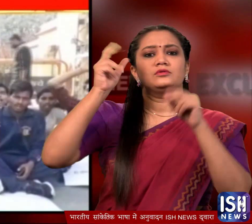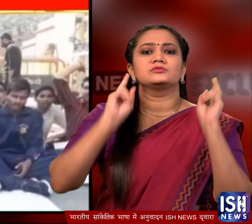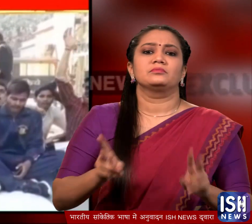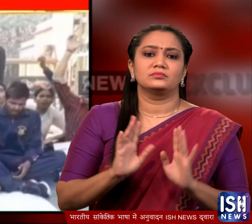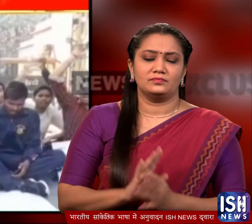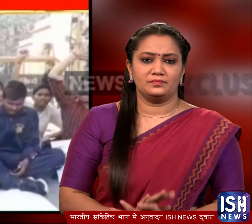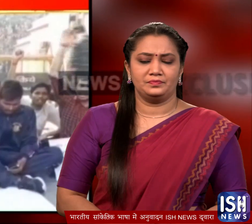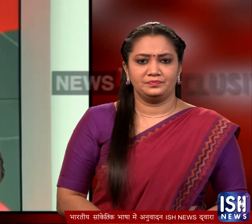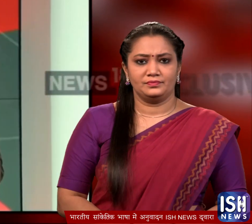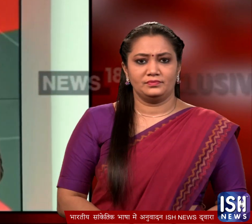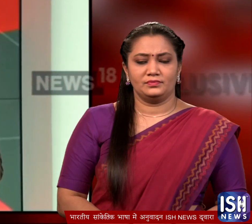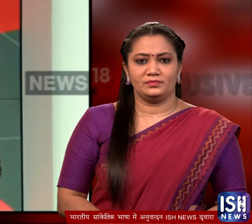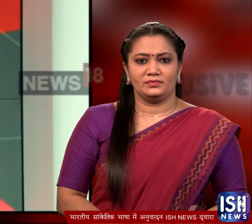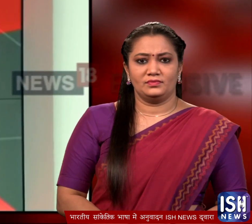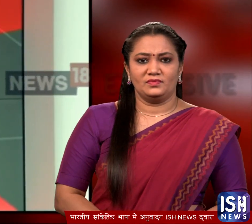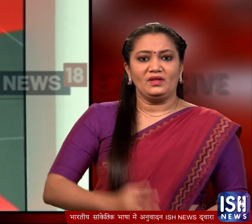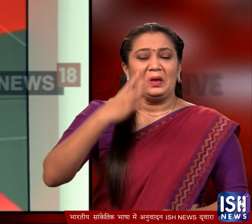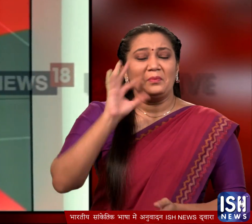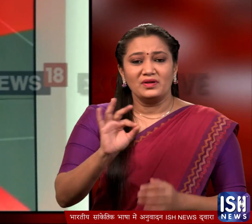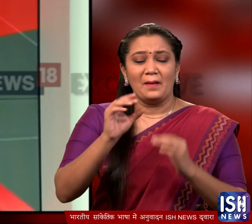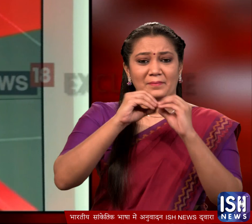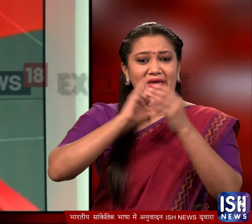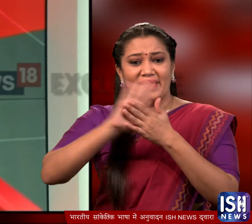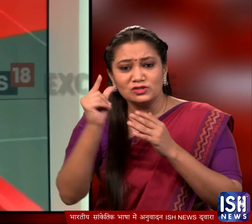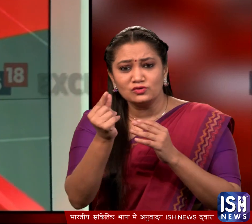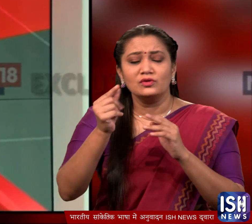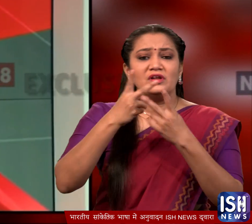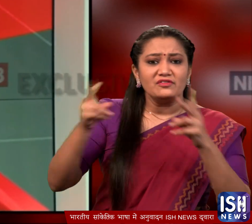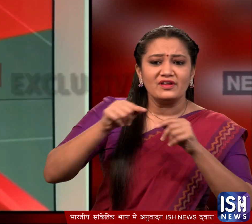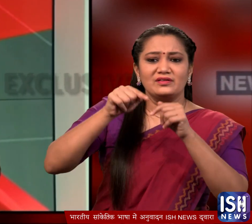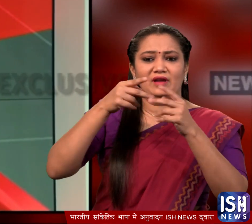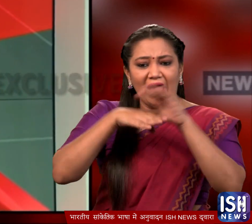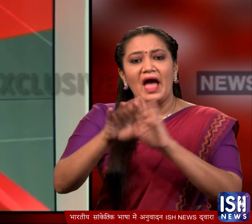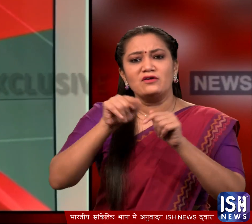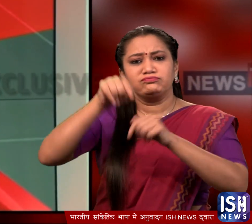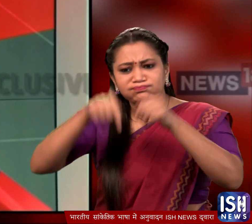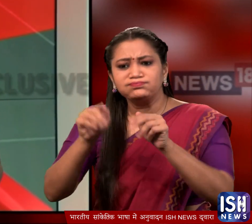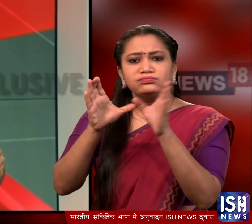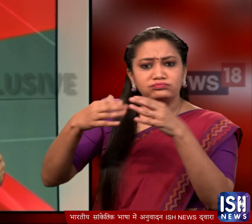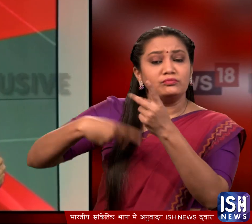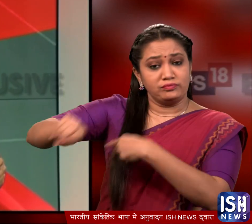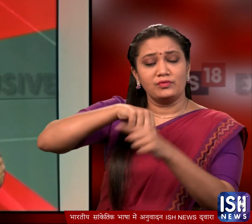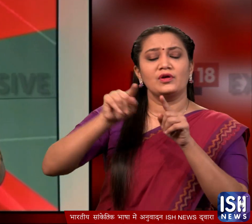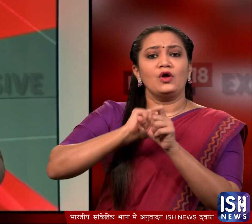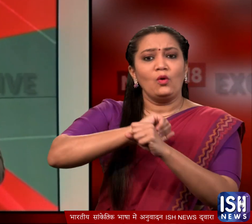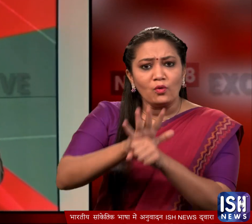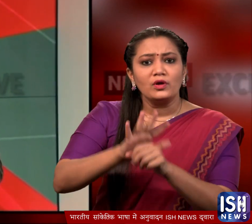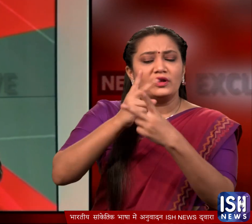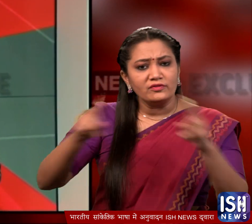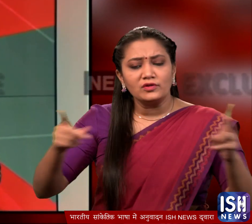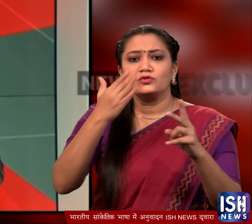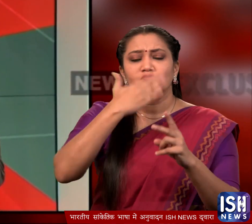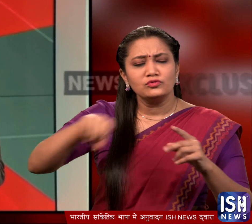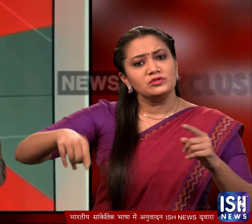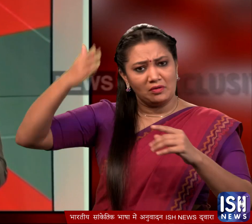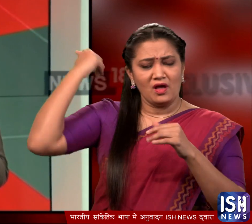जारी रहेगा। सौभाग्य की बात यह कि बीएचयू पढ़ाई के साथ साथ छात्र राजनीति और आंदोलन का भी गढ़ रहा है और कोरोना संकट में भी वहां के छात्रों